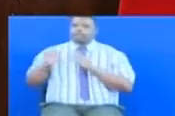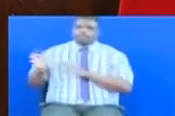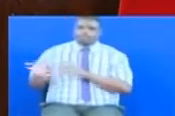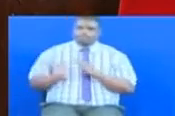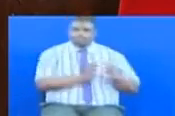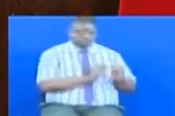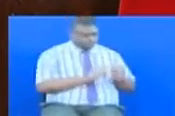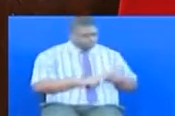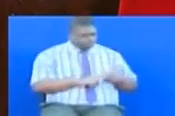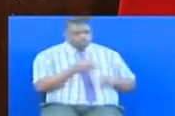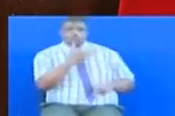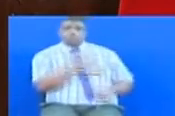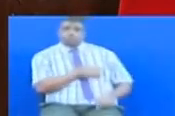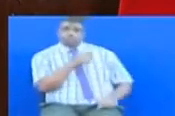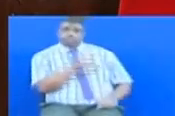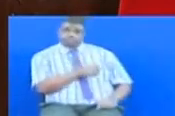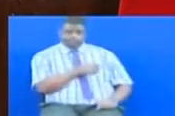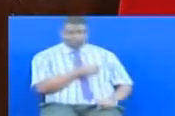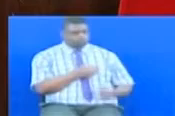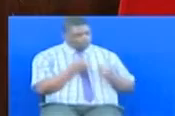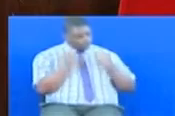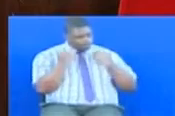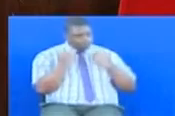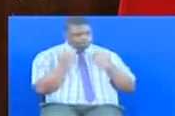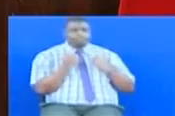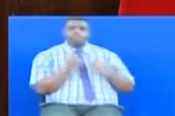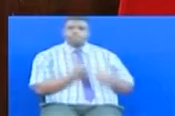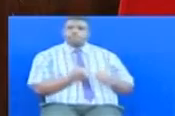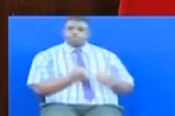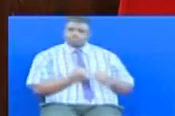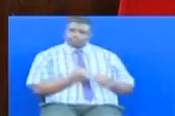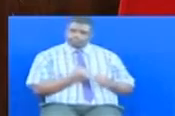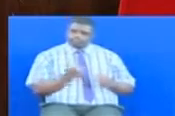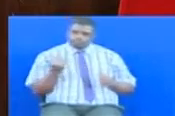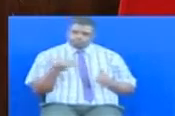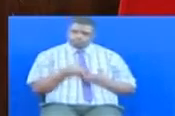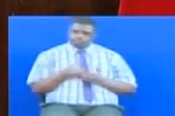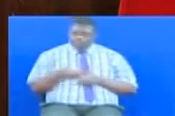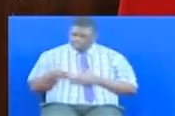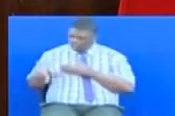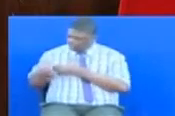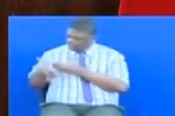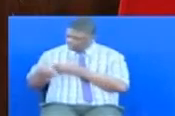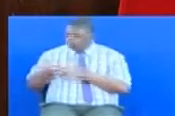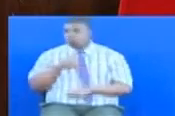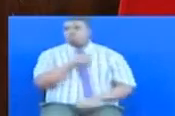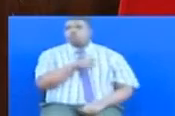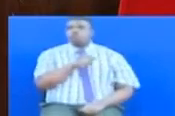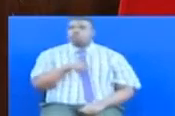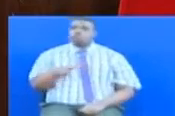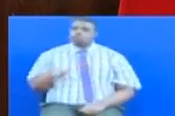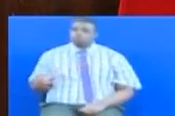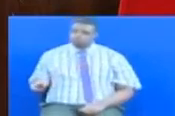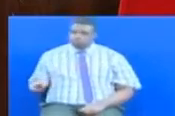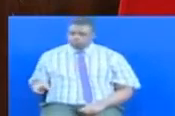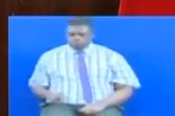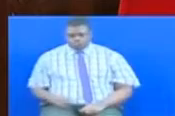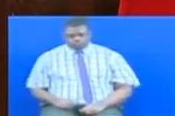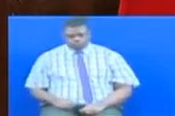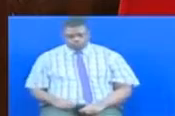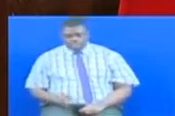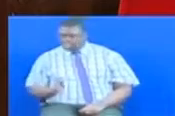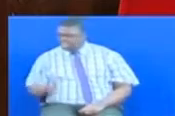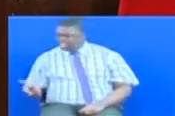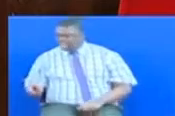Isipokuwa kama wizara tunaimarisha sasa ili kuweza kuwafikia watu kwa ukaribu zaidi. badala kwenda kwenye kanda sasa unaishia kwenye mkoa